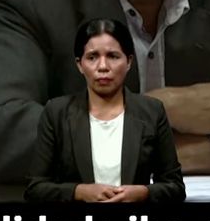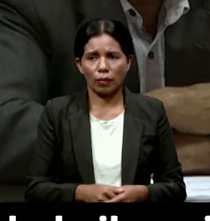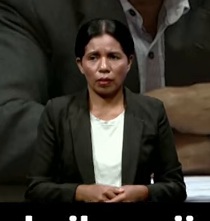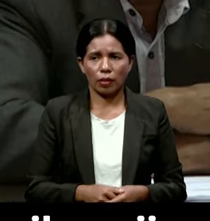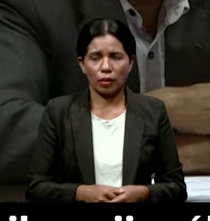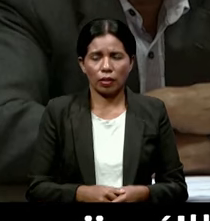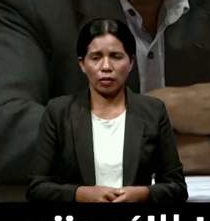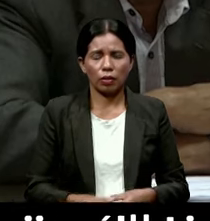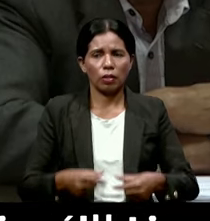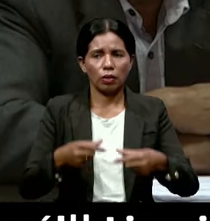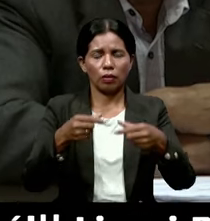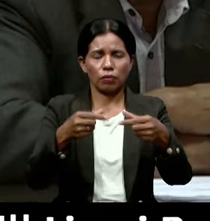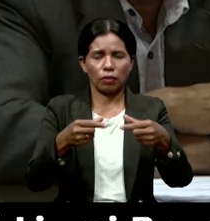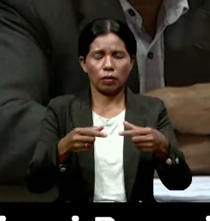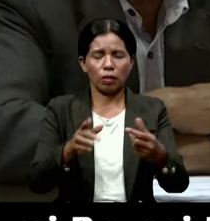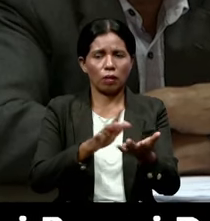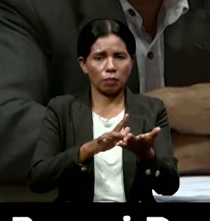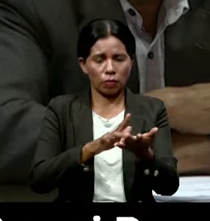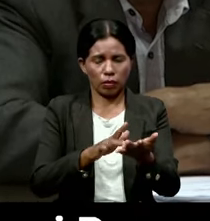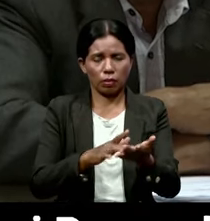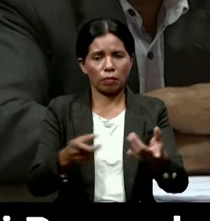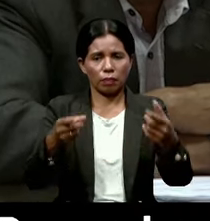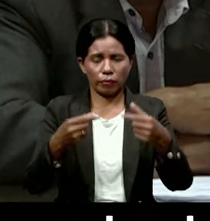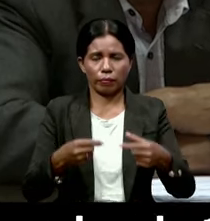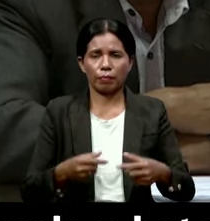depende fornecimento e demanda e